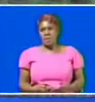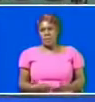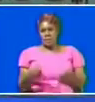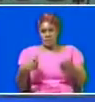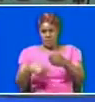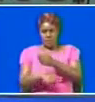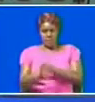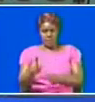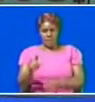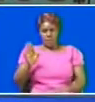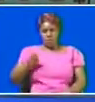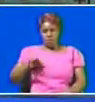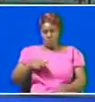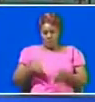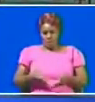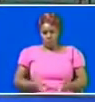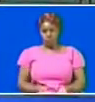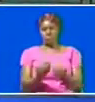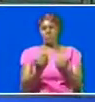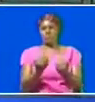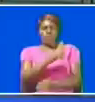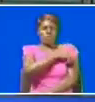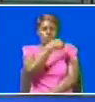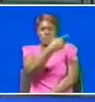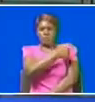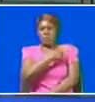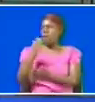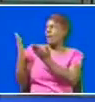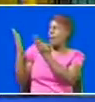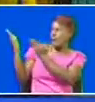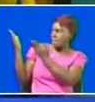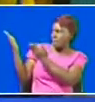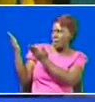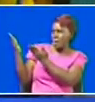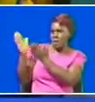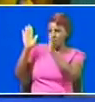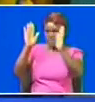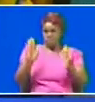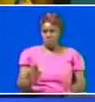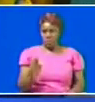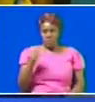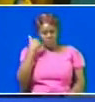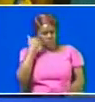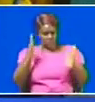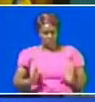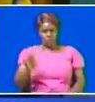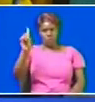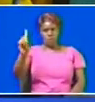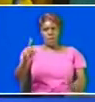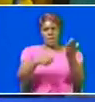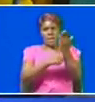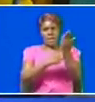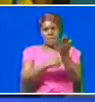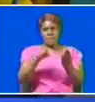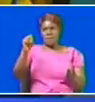Ndani ya chumba cha wanawake waliojifungua hospitali ya rufaa ya kaunti ya Kisumu, yupo mgonjwa anayetambulika kwa jina